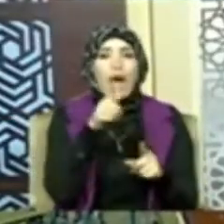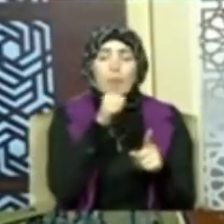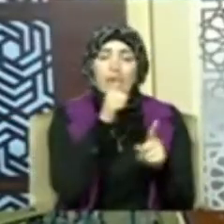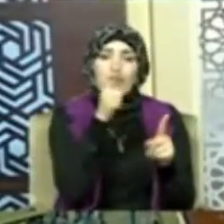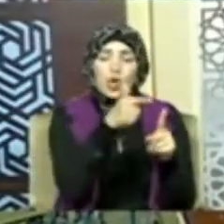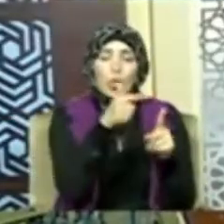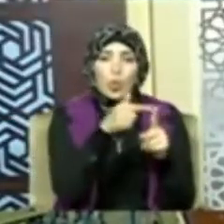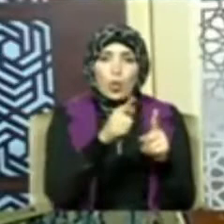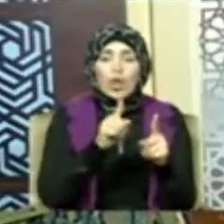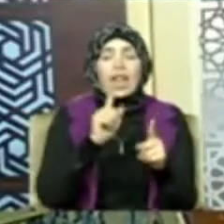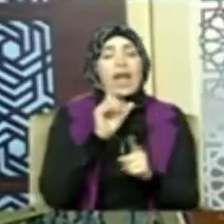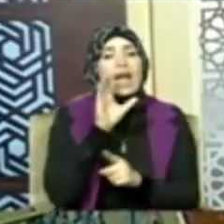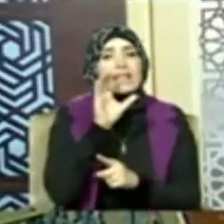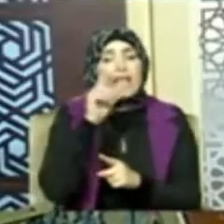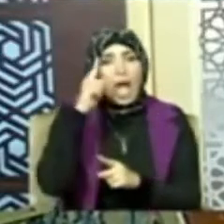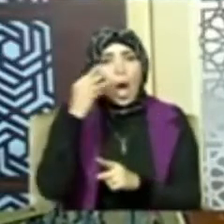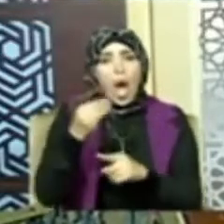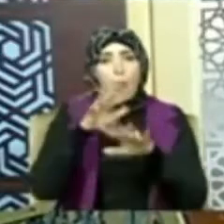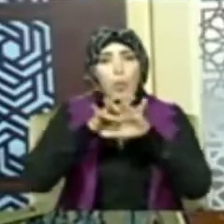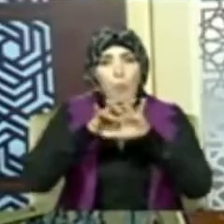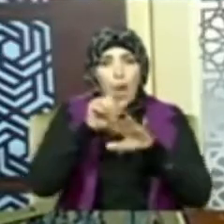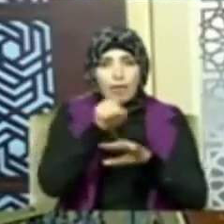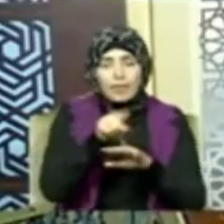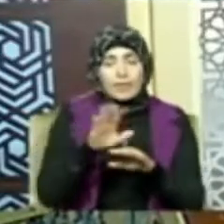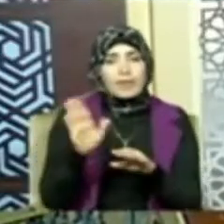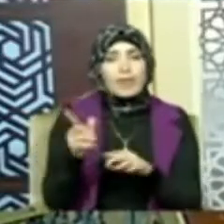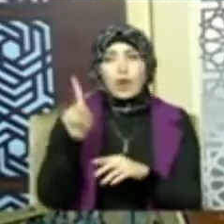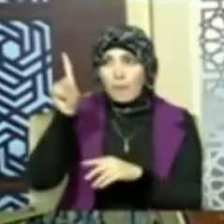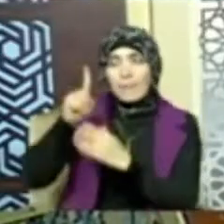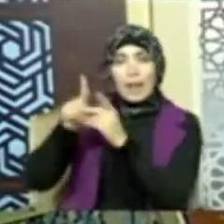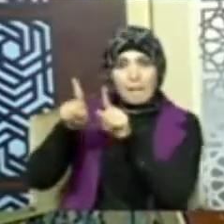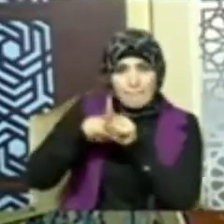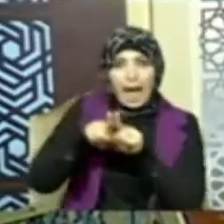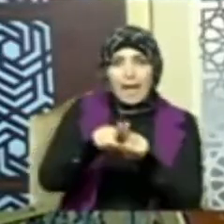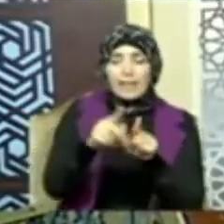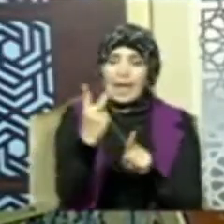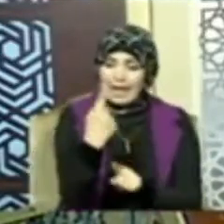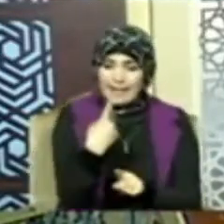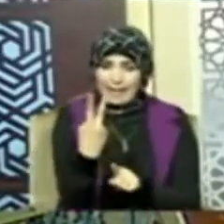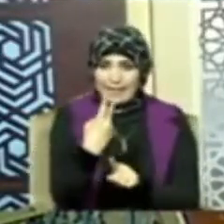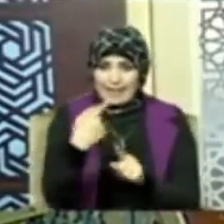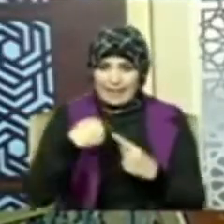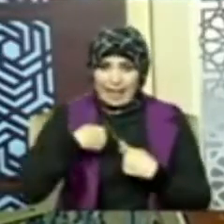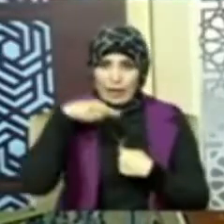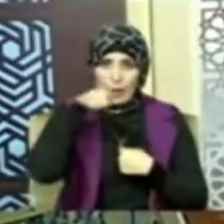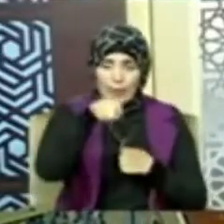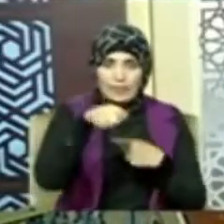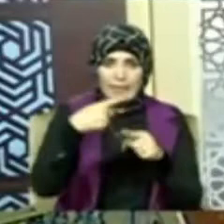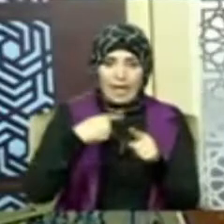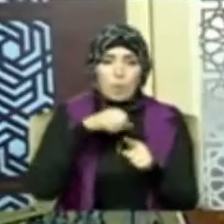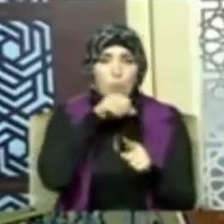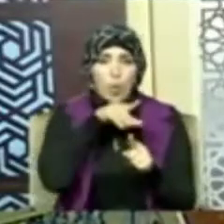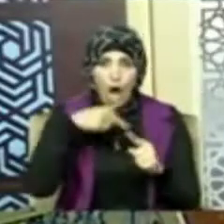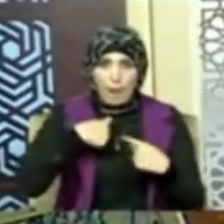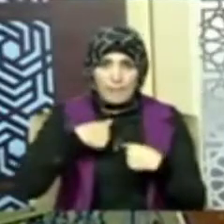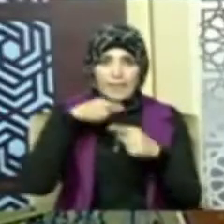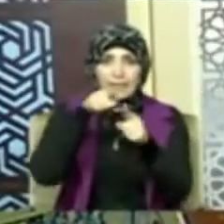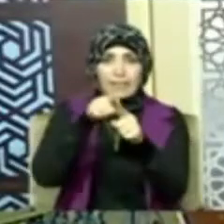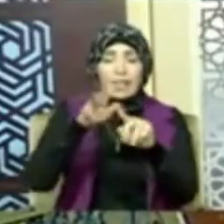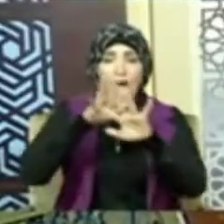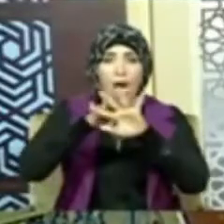الله ثالثهما؟ يا أبا بكر، ما ظنك باثنين